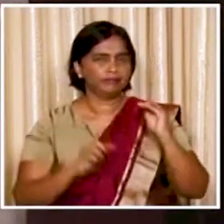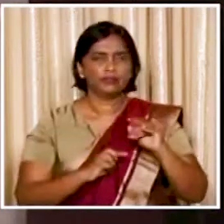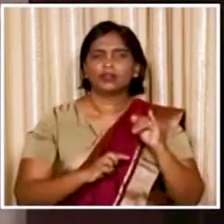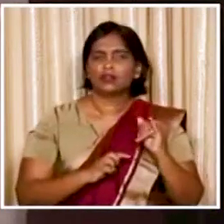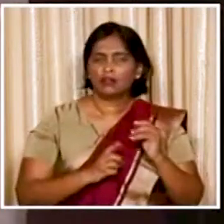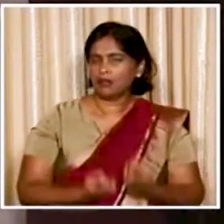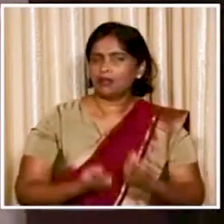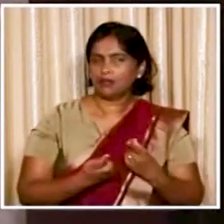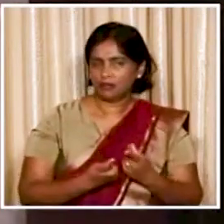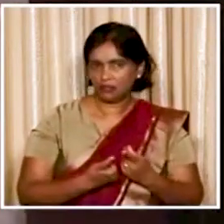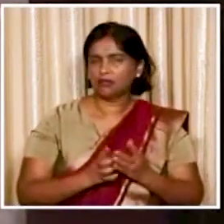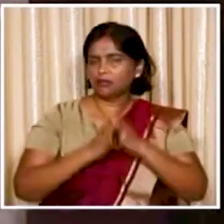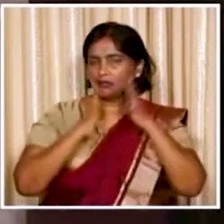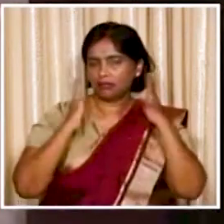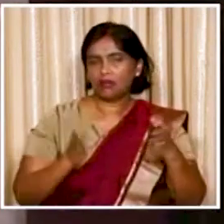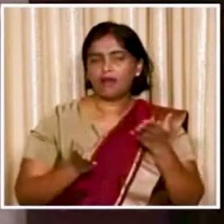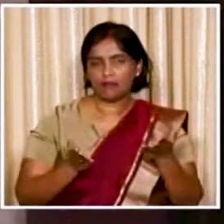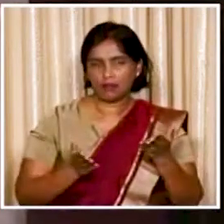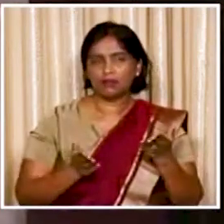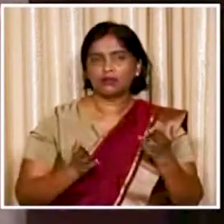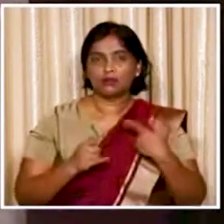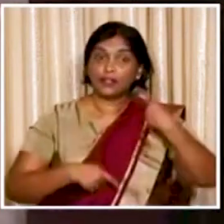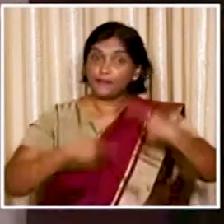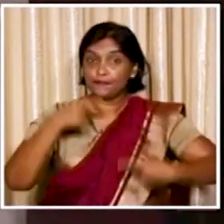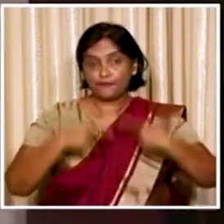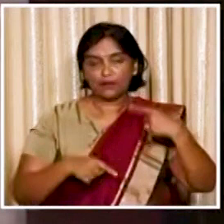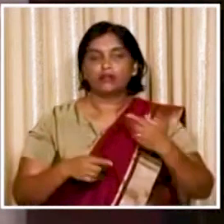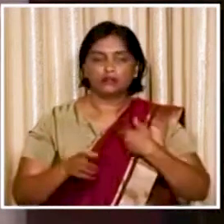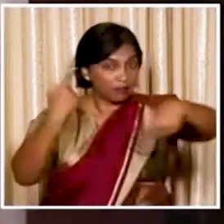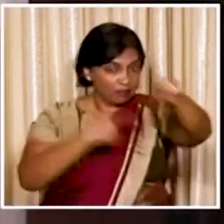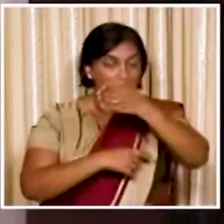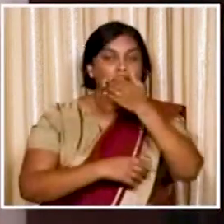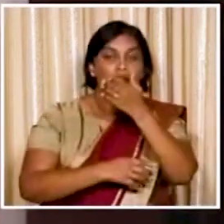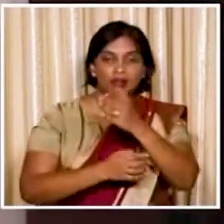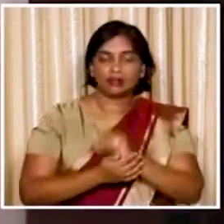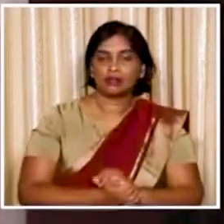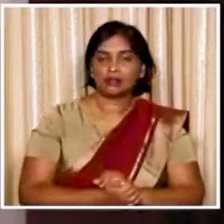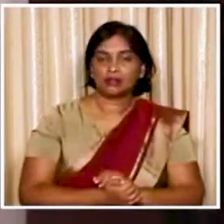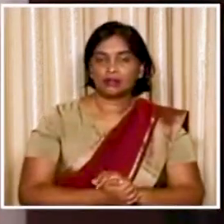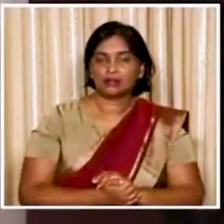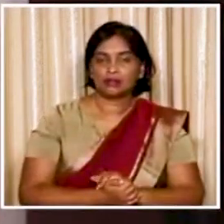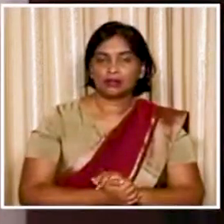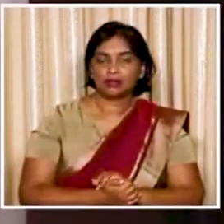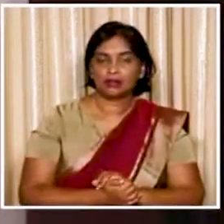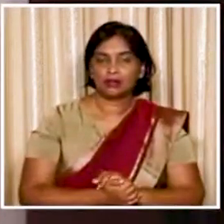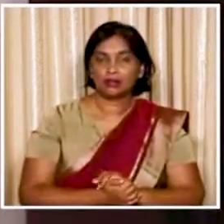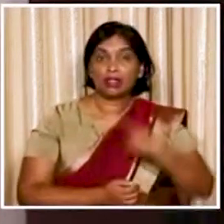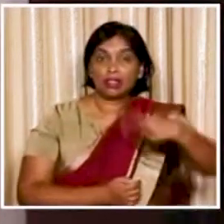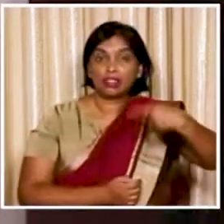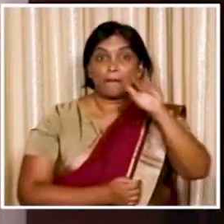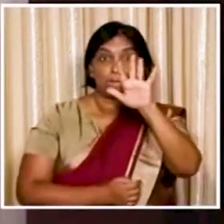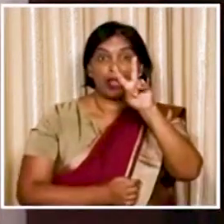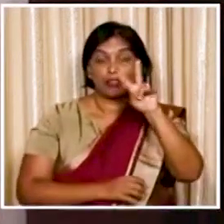යම් අඩුපාඩුකම් රාශියක් සිදු වෙනවා. අපි ඒක ගැන විවාදයේදී අපි ඉදිරිපත් කරන්න. ඒ පැත්තෙම අය දින